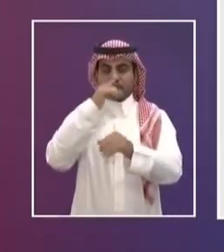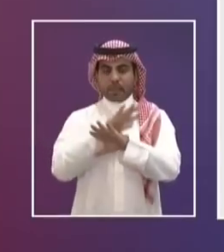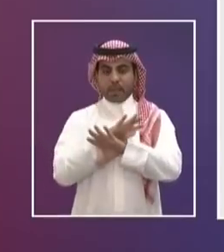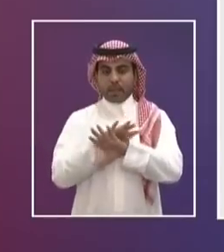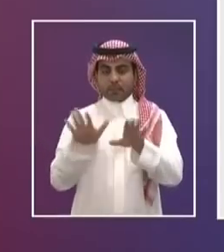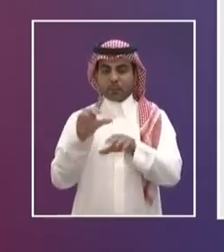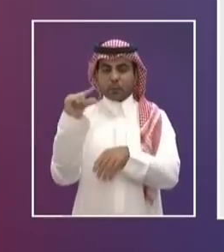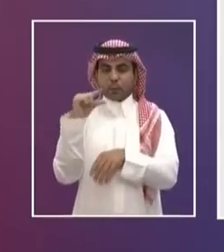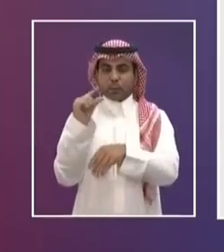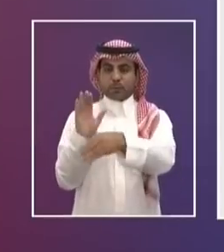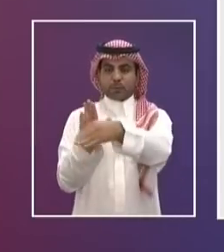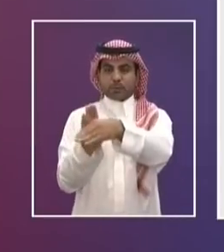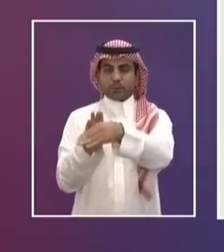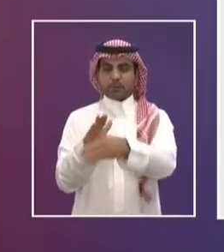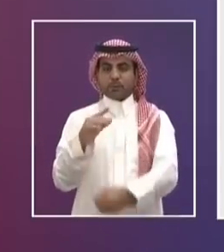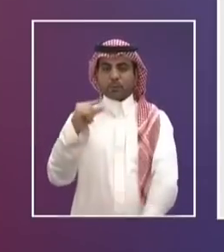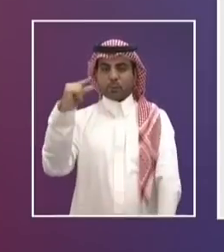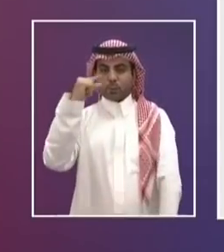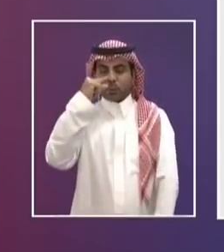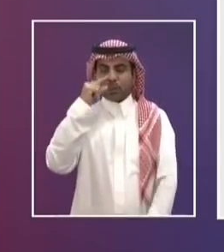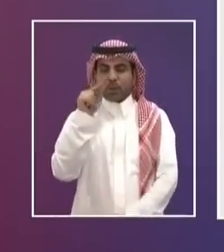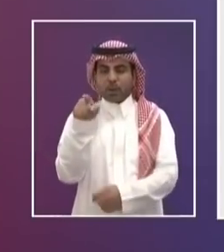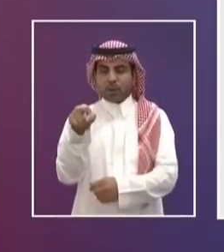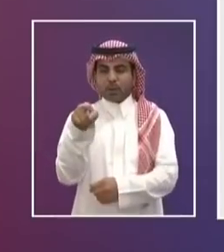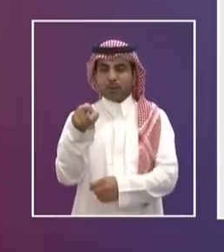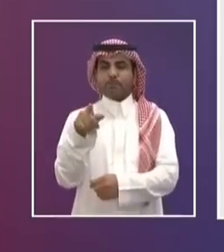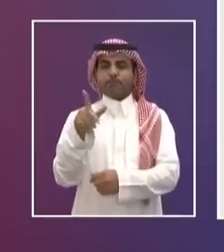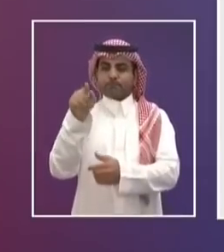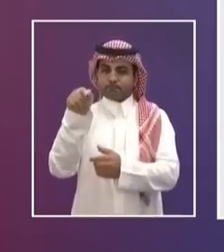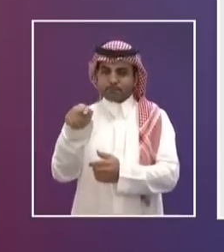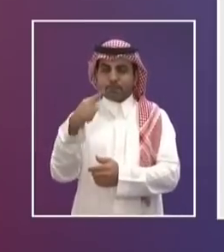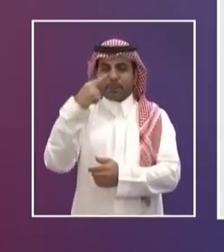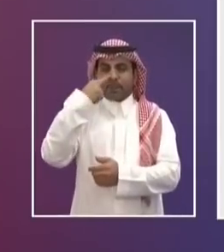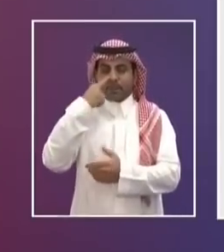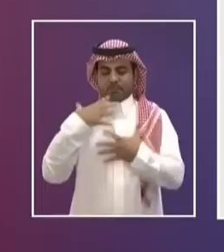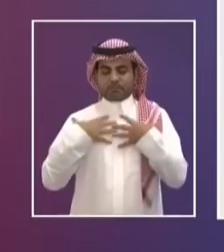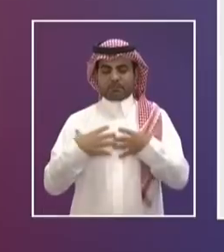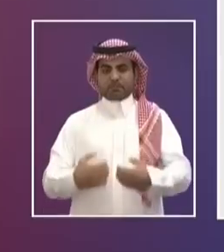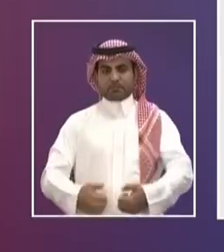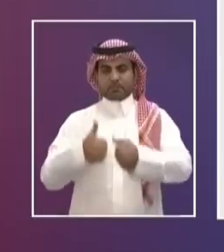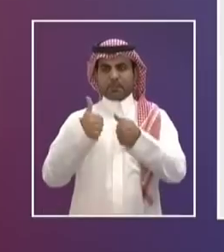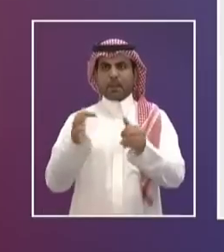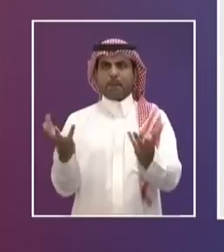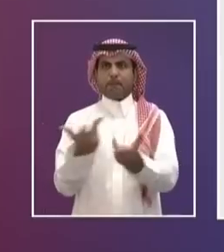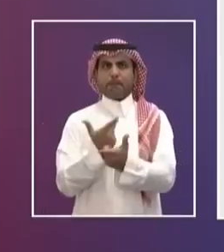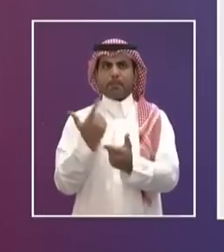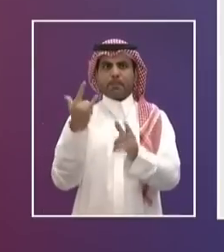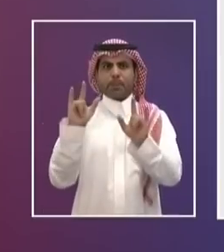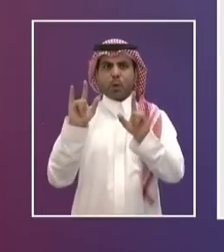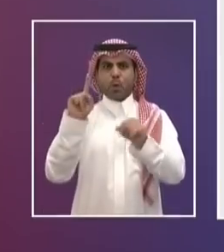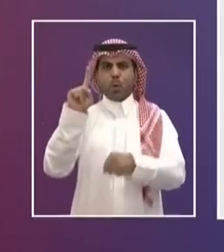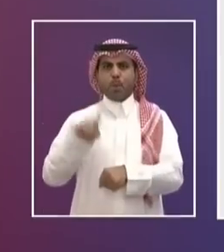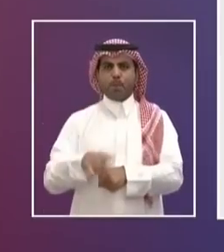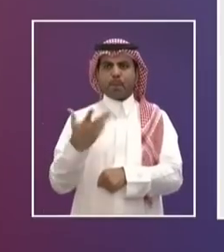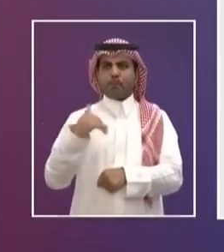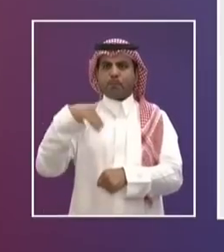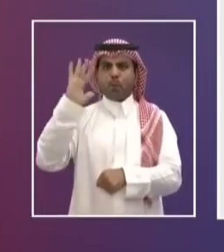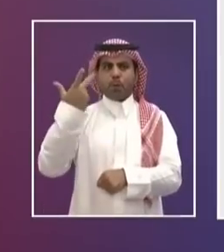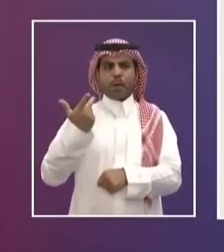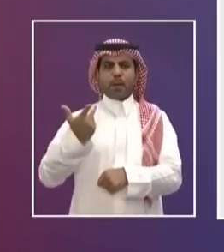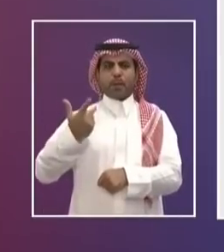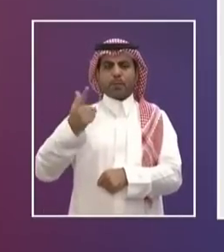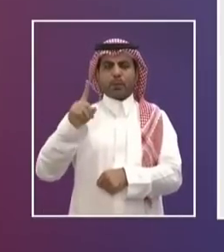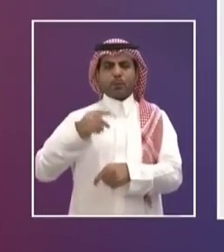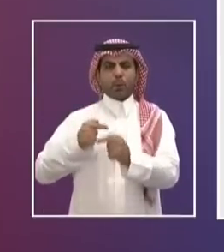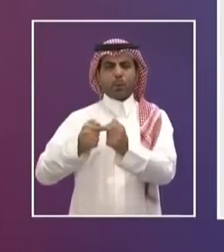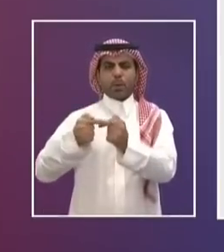أن الطبيب المعالج بالطرق الطبية قرر له بأنه في حالة تعافي أمضى فترة بدون أعراض واجتازه وتم